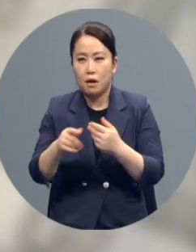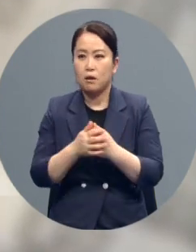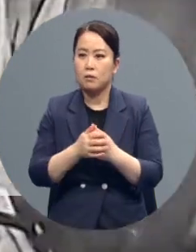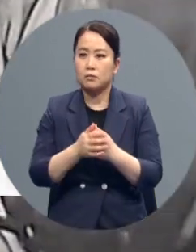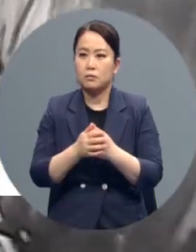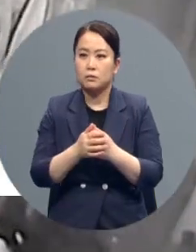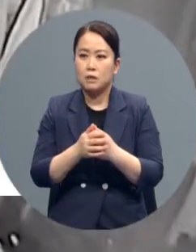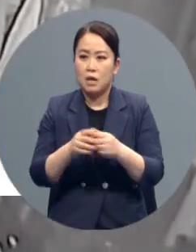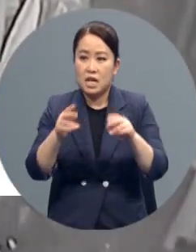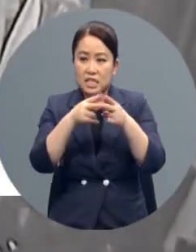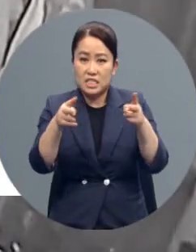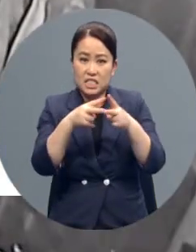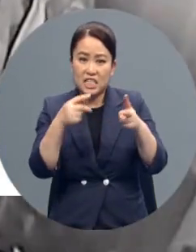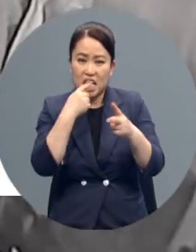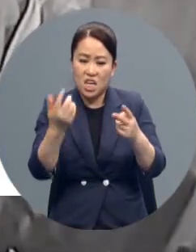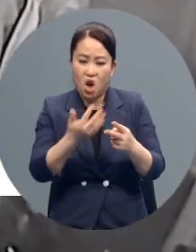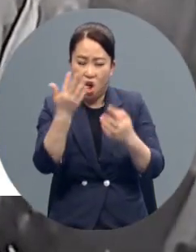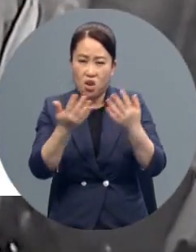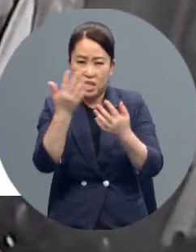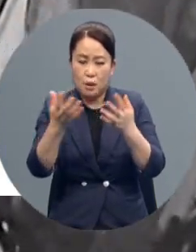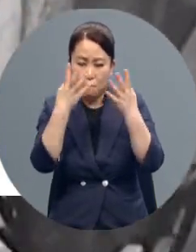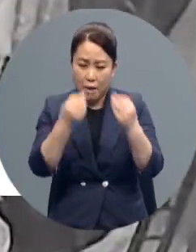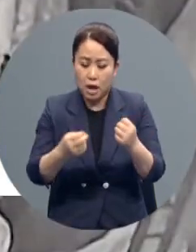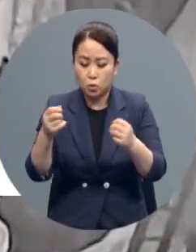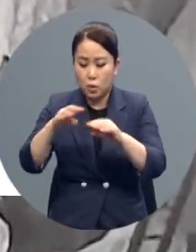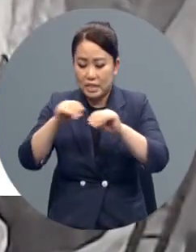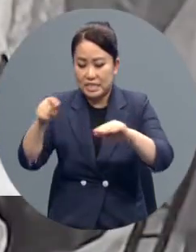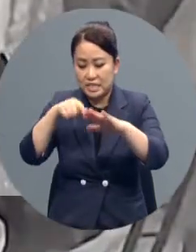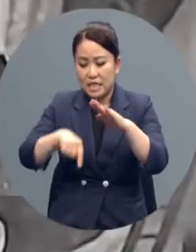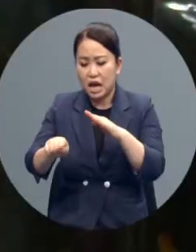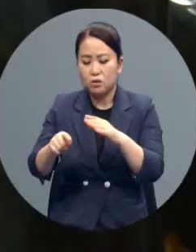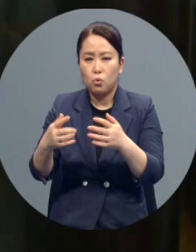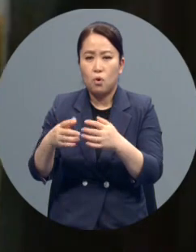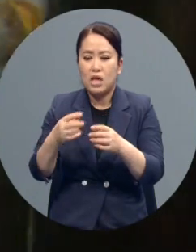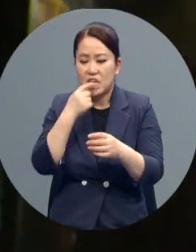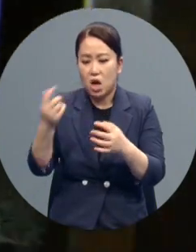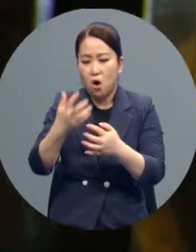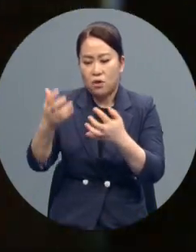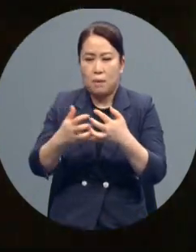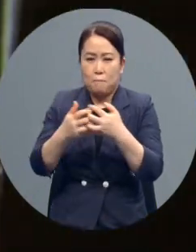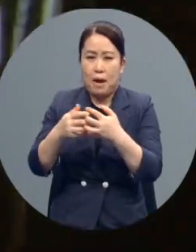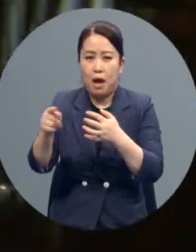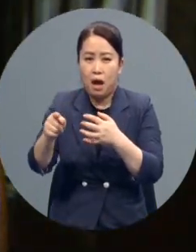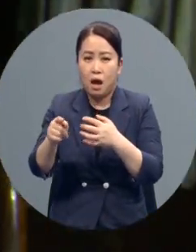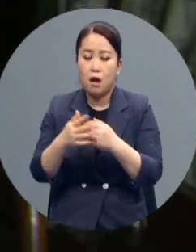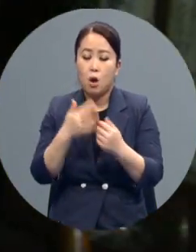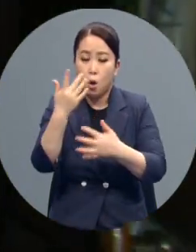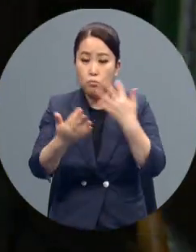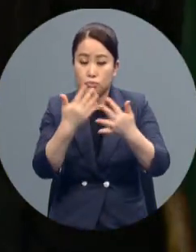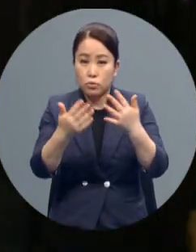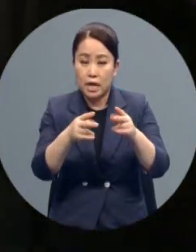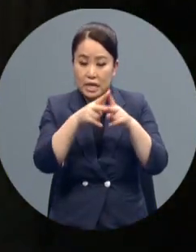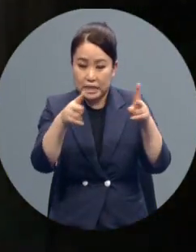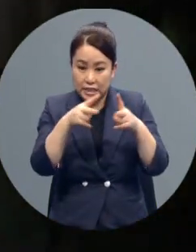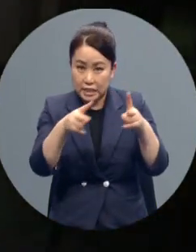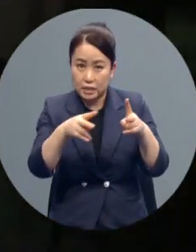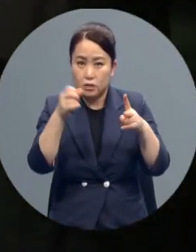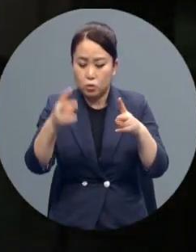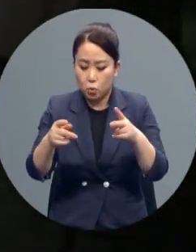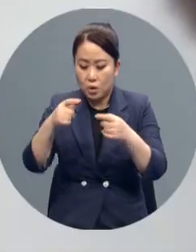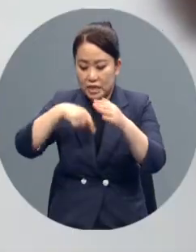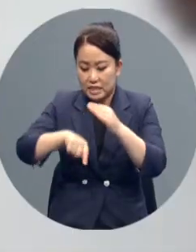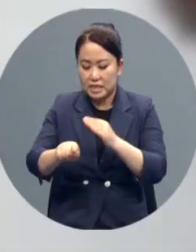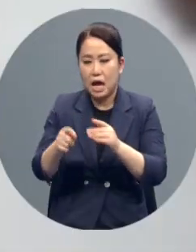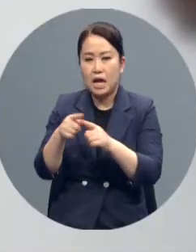연기가 많이 나고 지하에도 많이 연기가 너무 차가우니까. 불은 2층 창고와 지하 1층 콜라텍을 모두